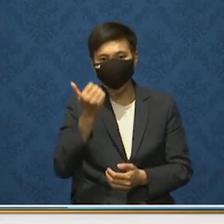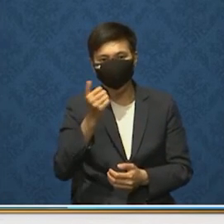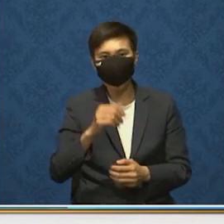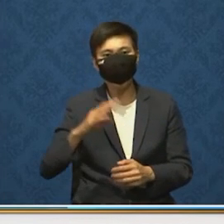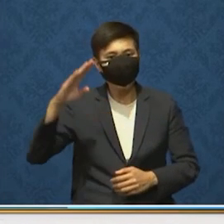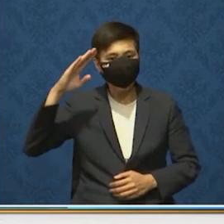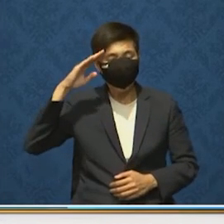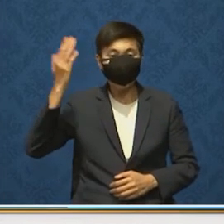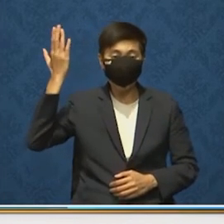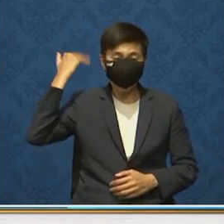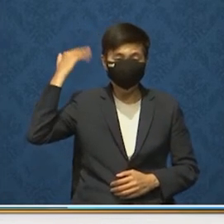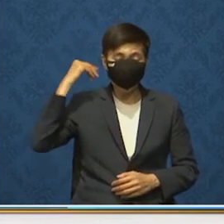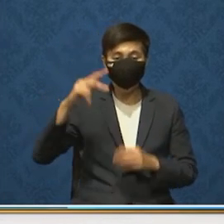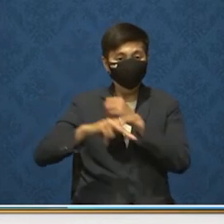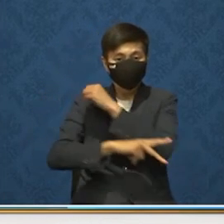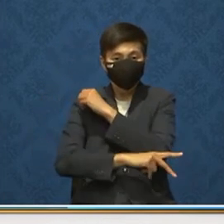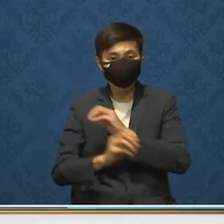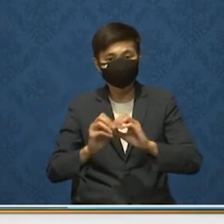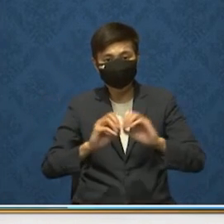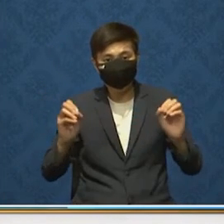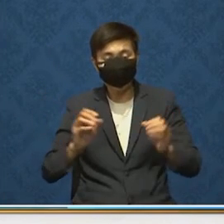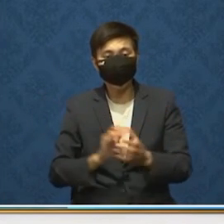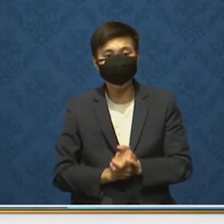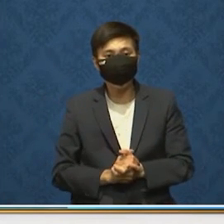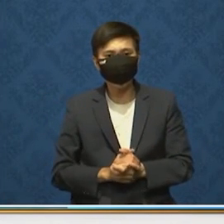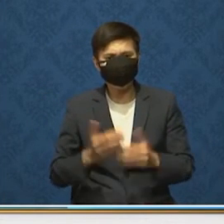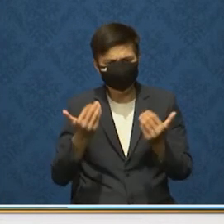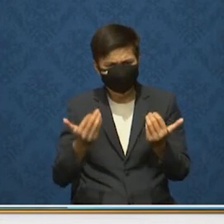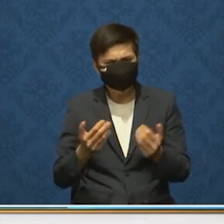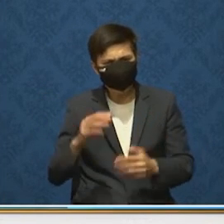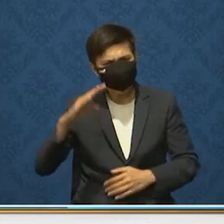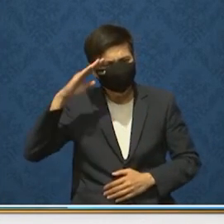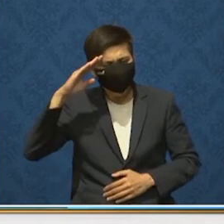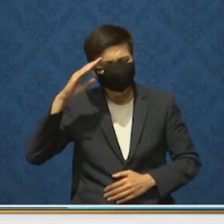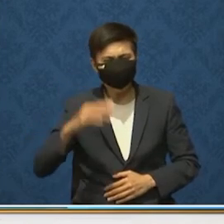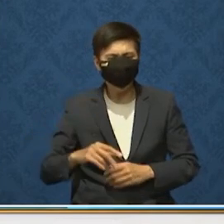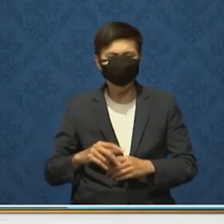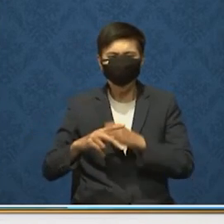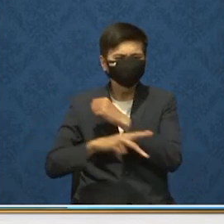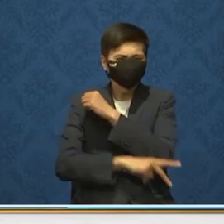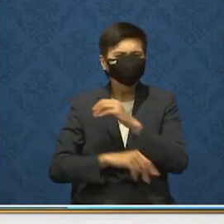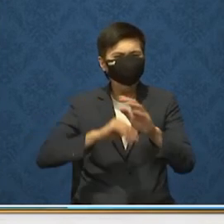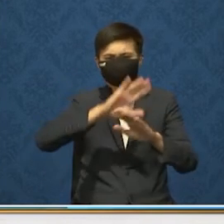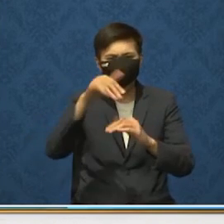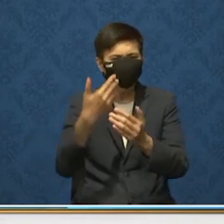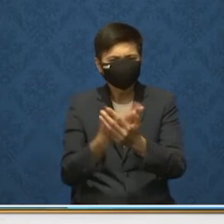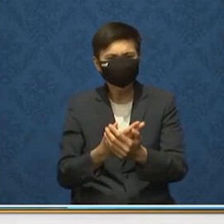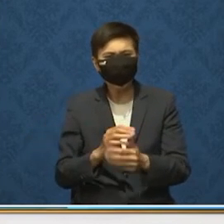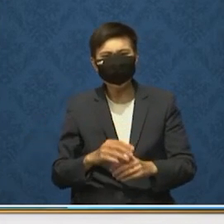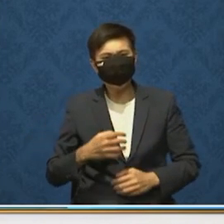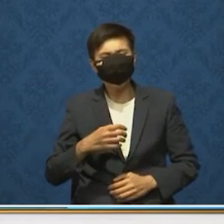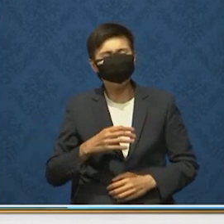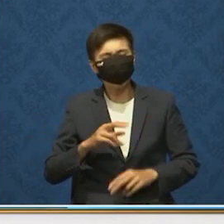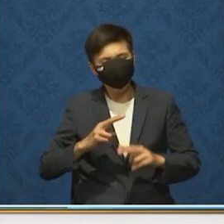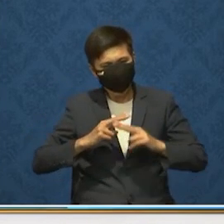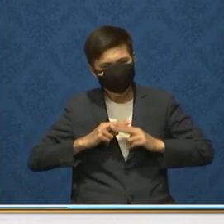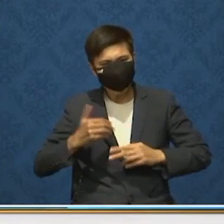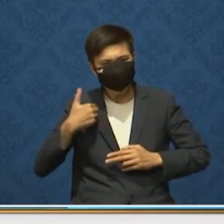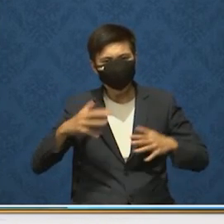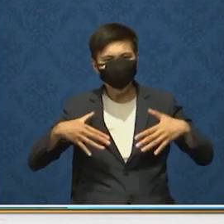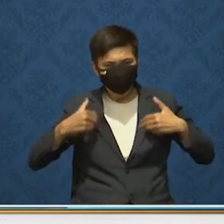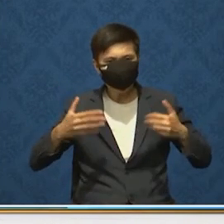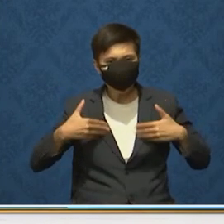งก็ใางนี่มัเอาถกอย่างจัดงบเพื่ปรุงกเลยความสุขตัเองสิน aosา